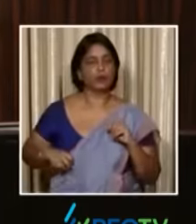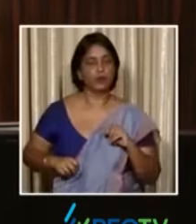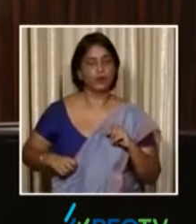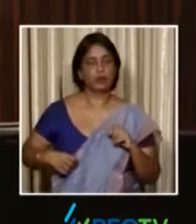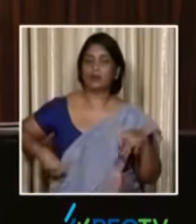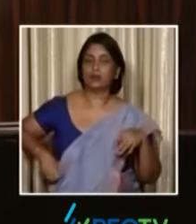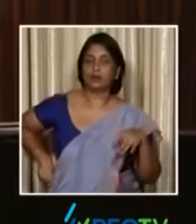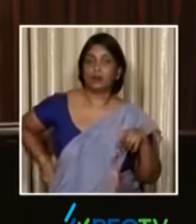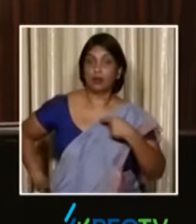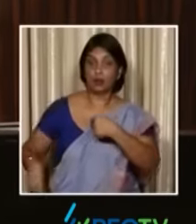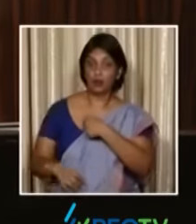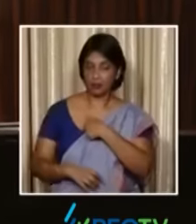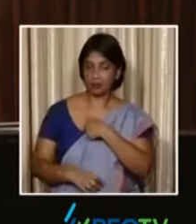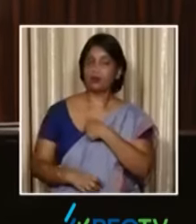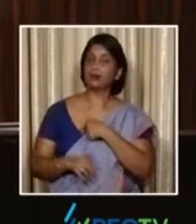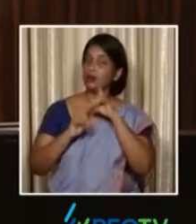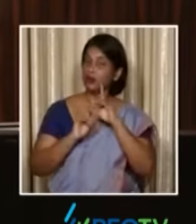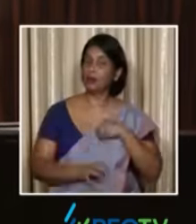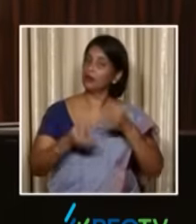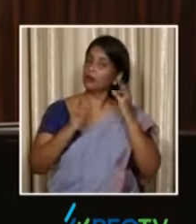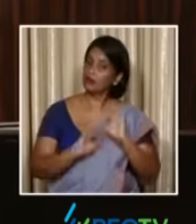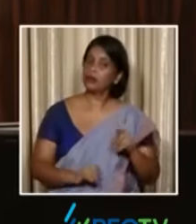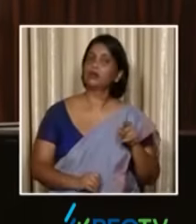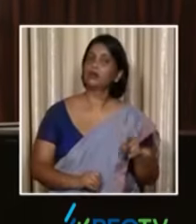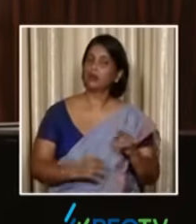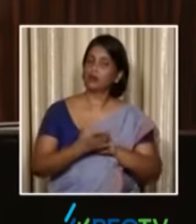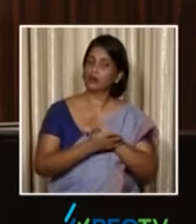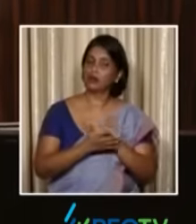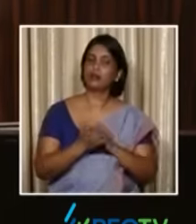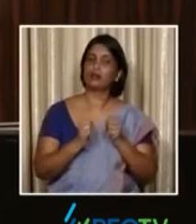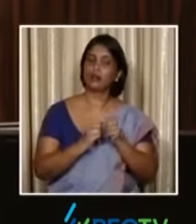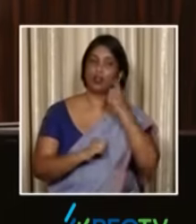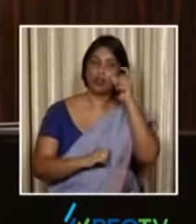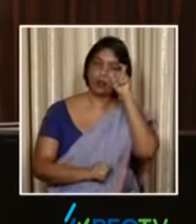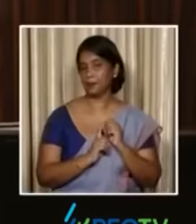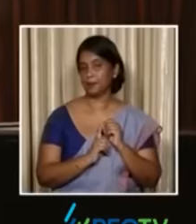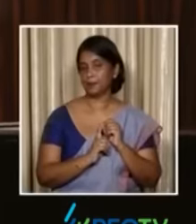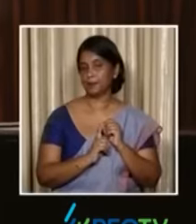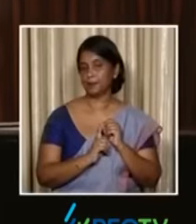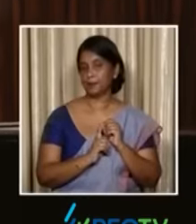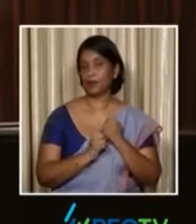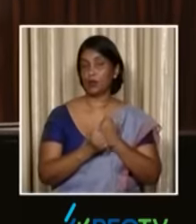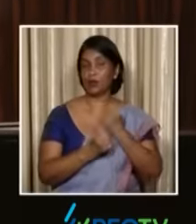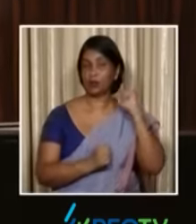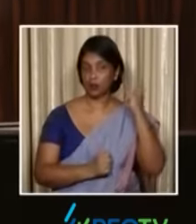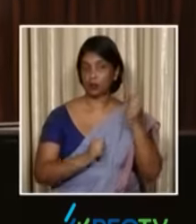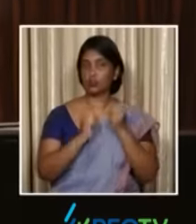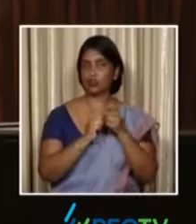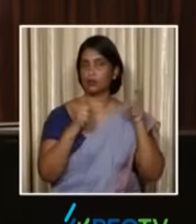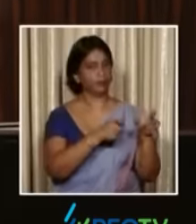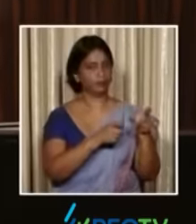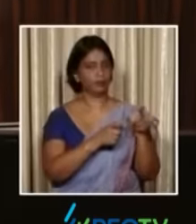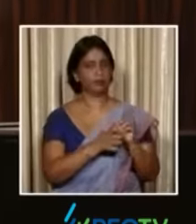පුළුවන් නමුත් අපි හෘදයේ සාක්ෂියට එකඟව නිමරදිව මේ හැම කාරණයක් වෙන හොයලා බලලා තමයි මේ තීන්දුව ගත් පොලිස් පෛතුමාගේ සේවය තහනම්